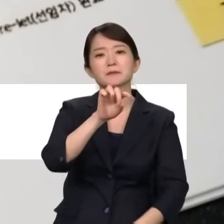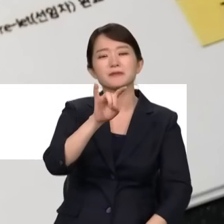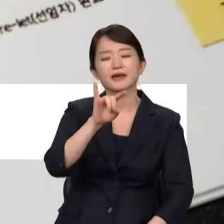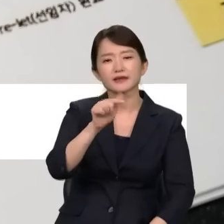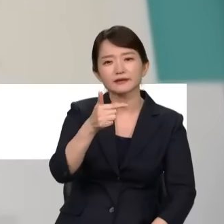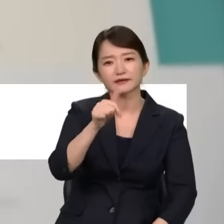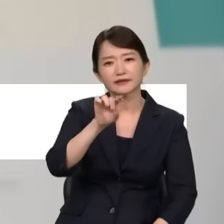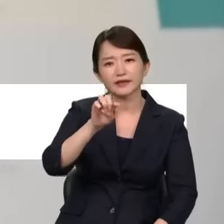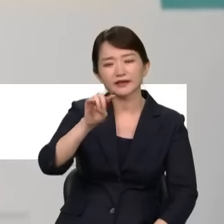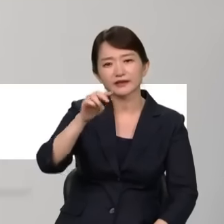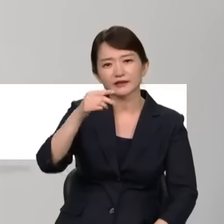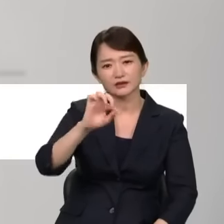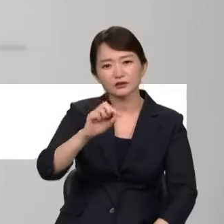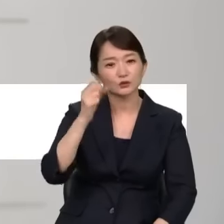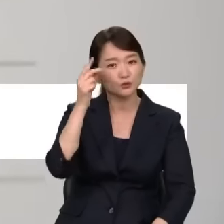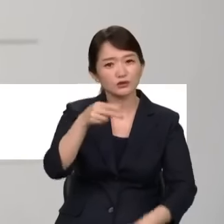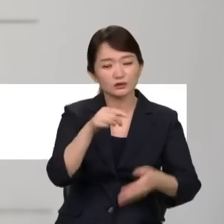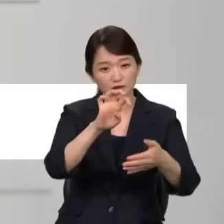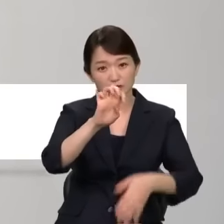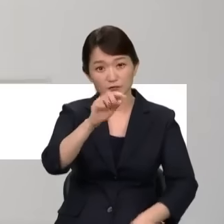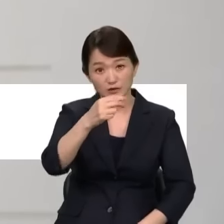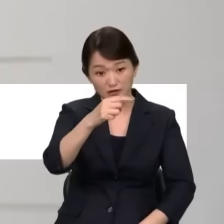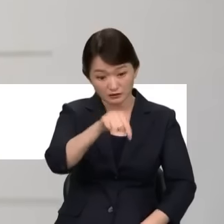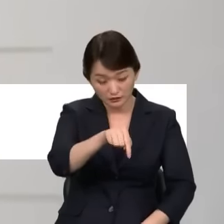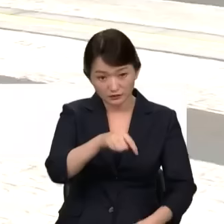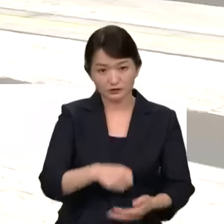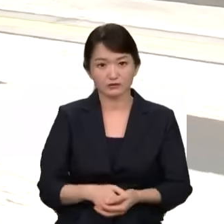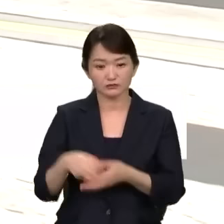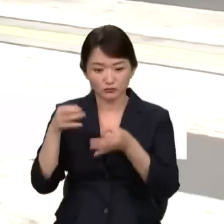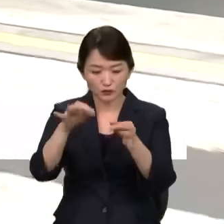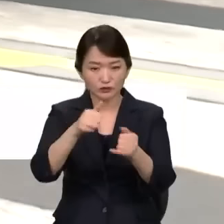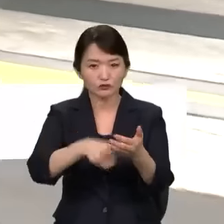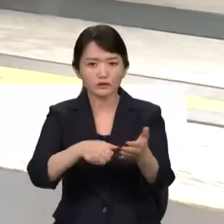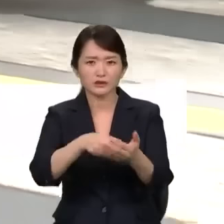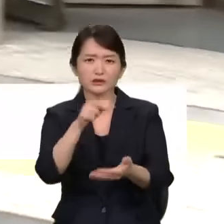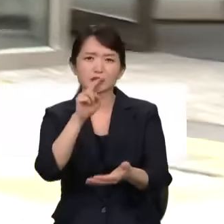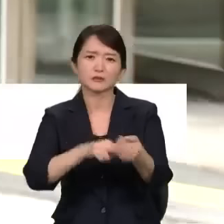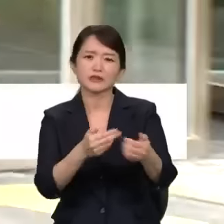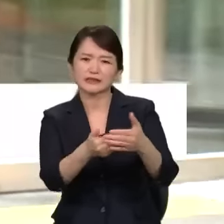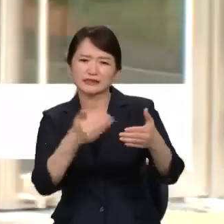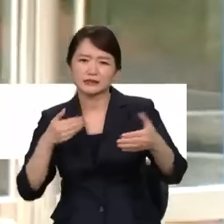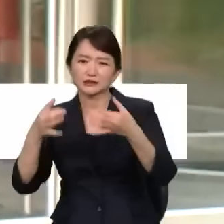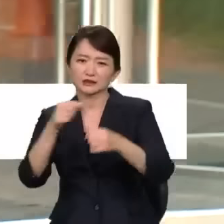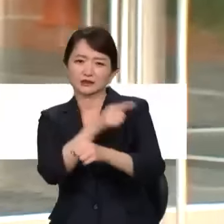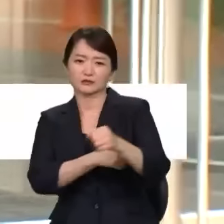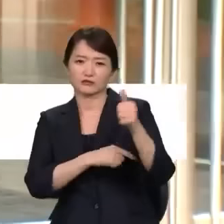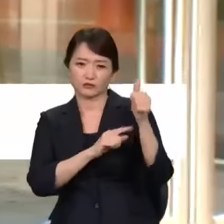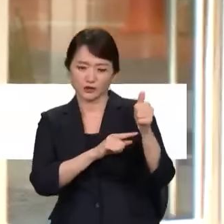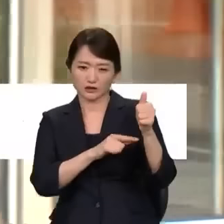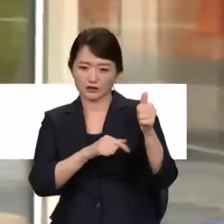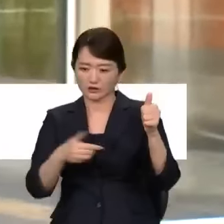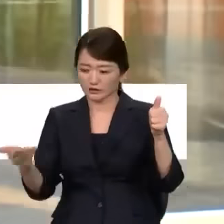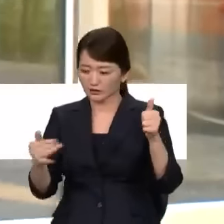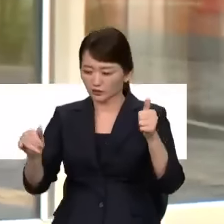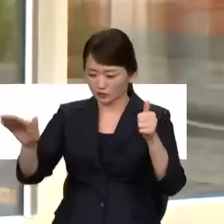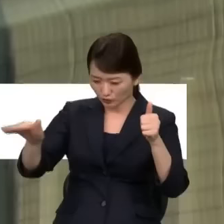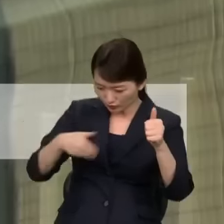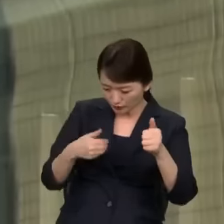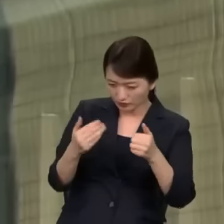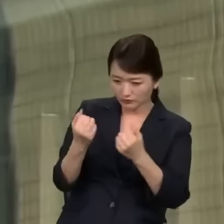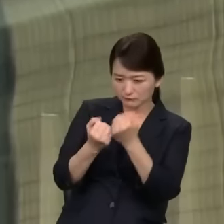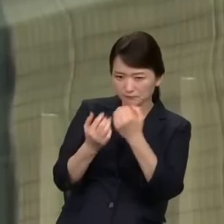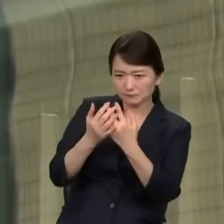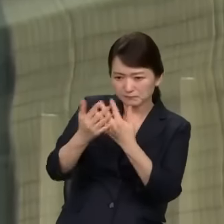펀드. 취재진은 해당 상품을 팔기 전 KB증권 김모 이사가 일선 직원들을 대상으로 연